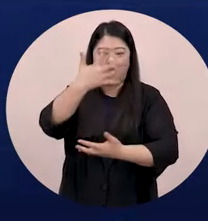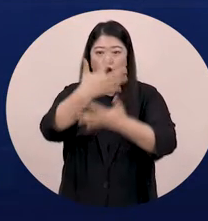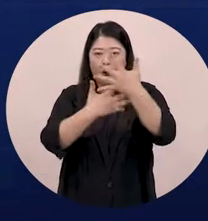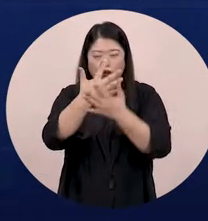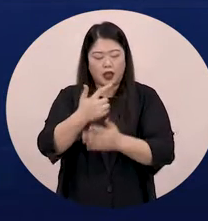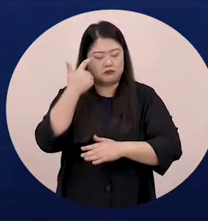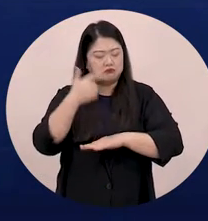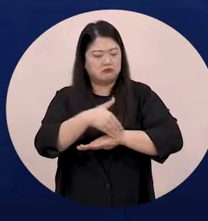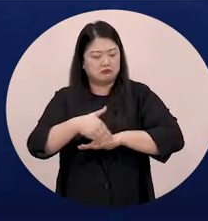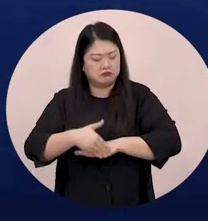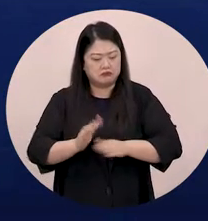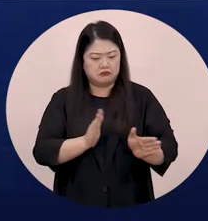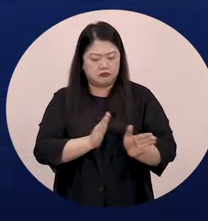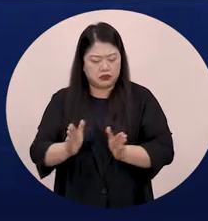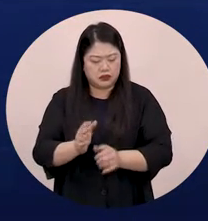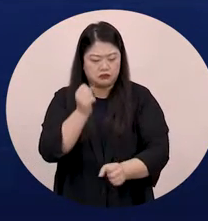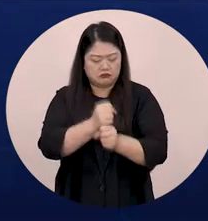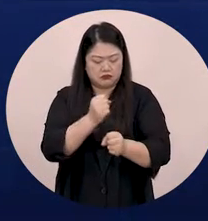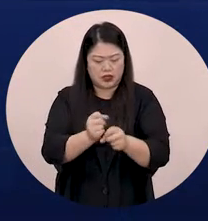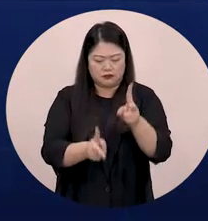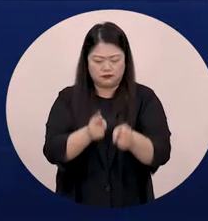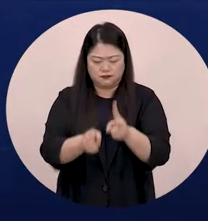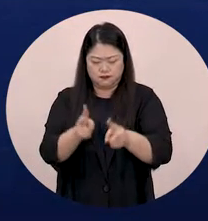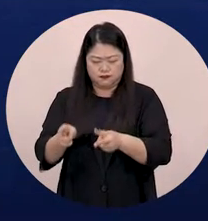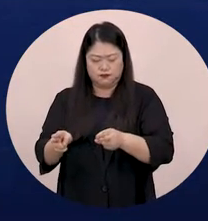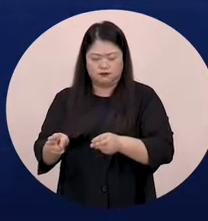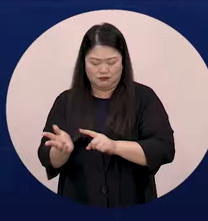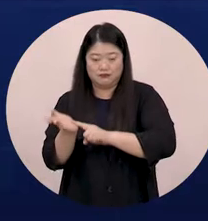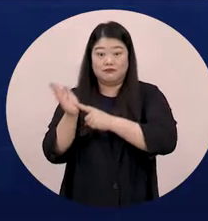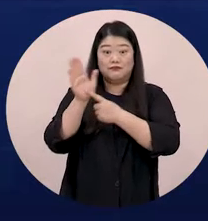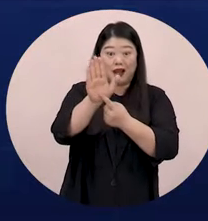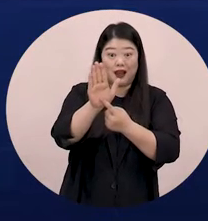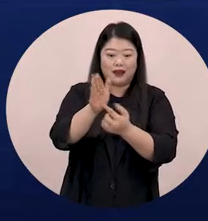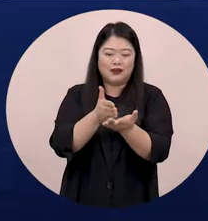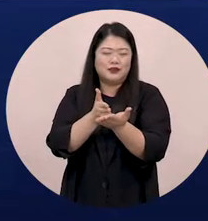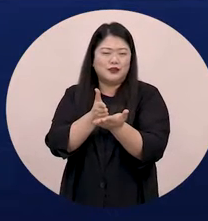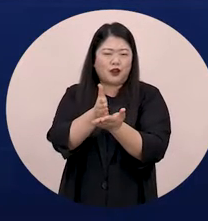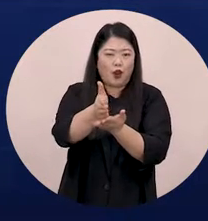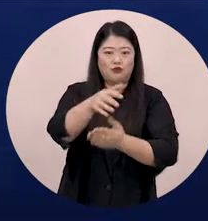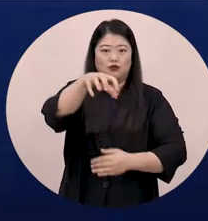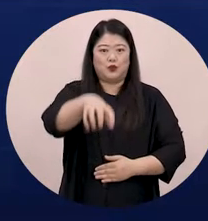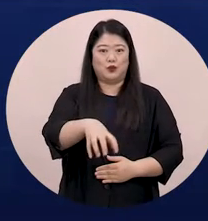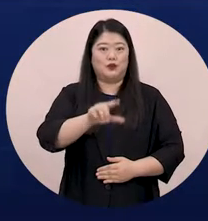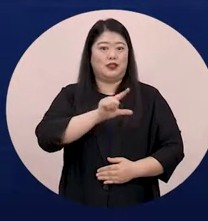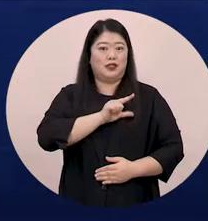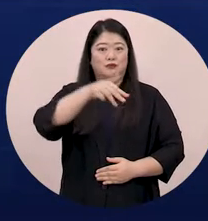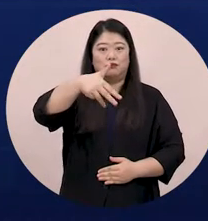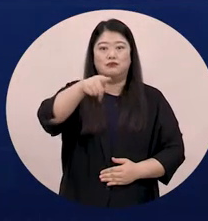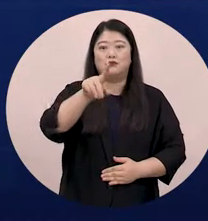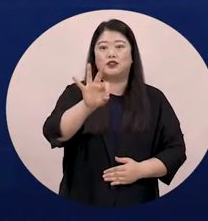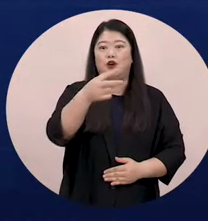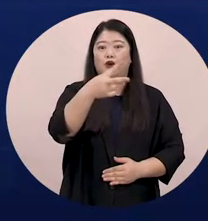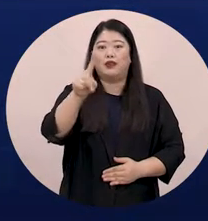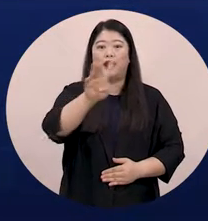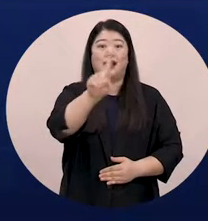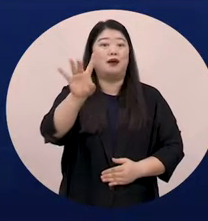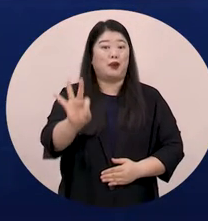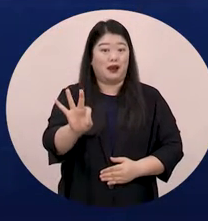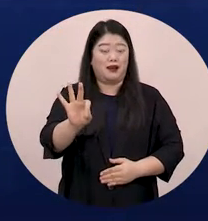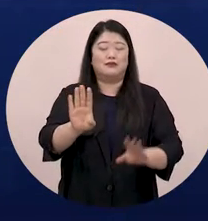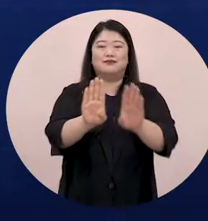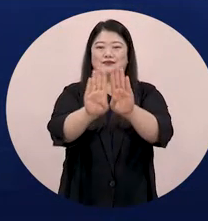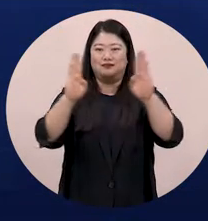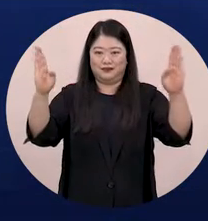청소년이 직접 영상 콘텐츠를 기획하고 제작하며 방송할 수 있는 청소년 크리에이터 전용 공간